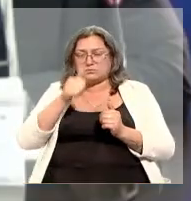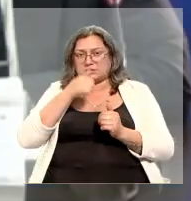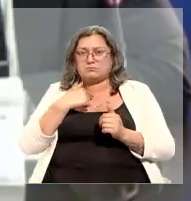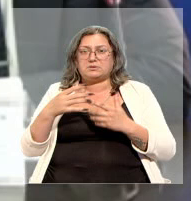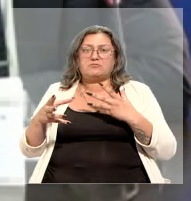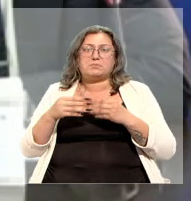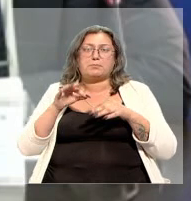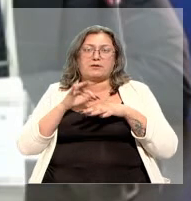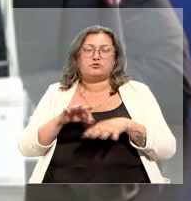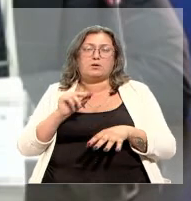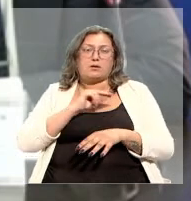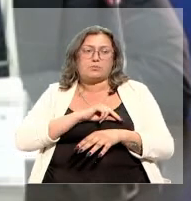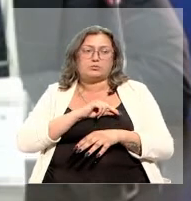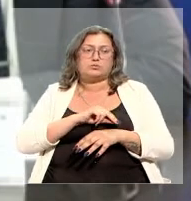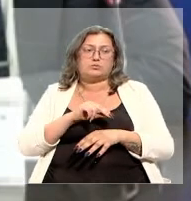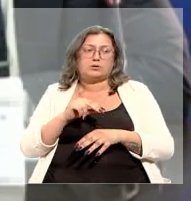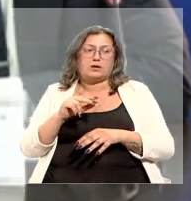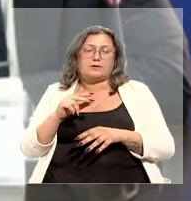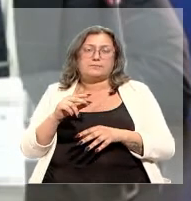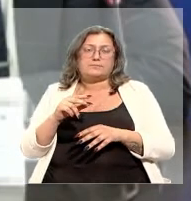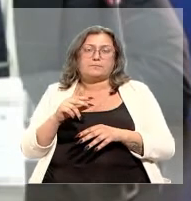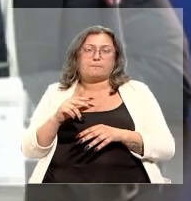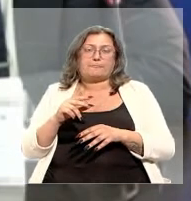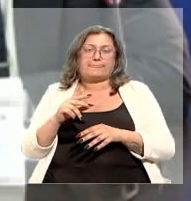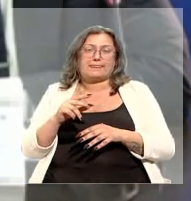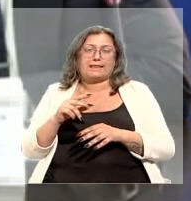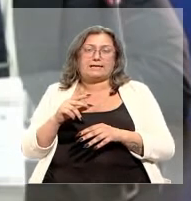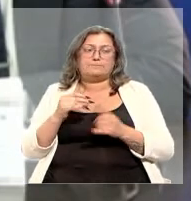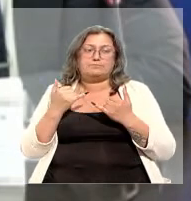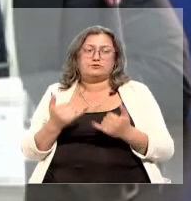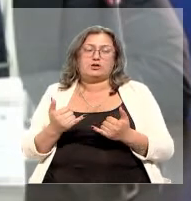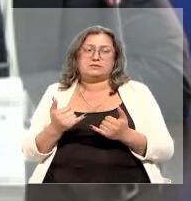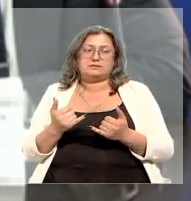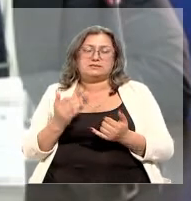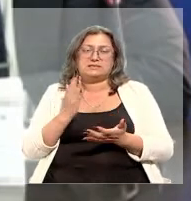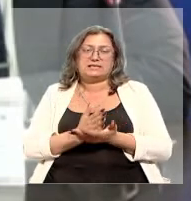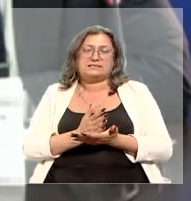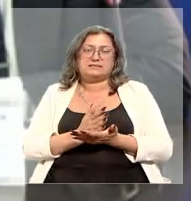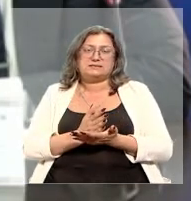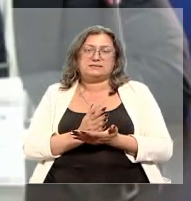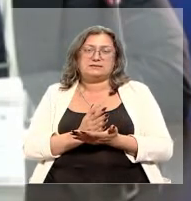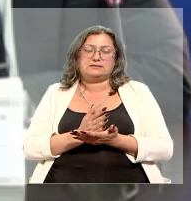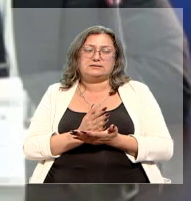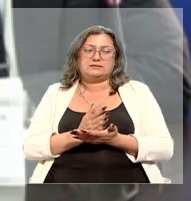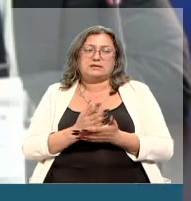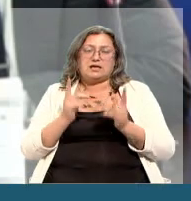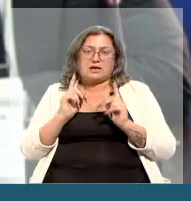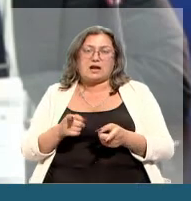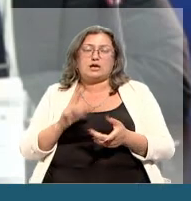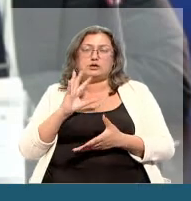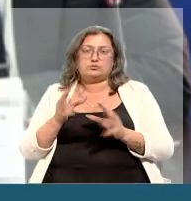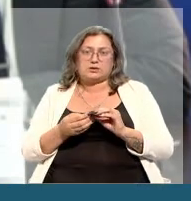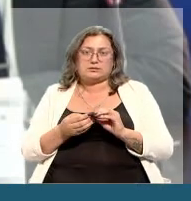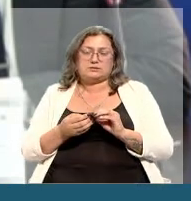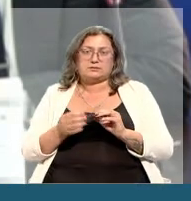совместно проводим работу в рамках вот этого алгоритма. То есть сейчас имеются уже реальные